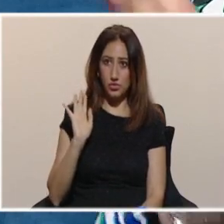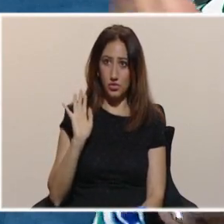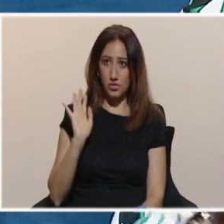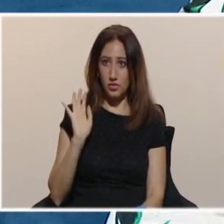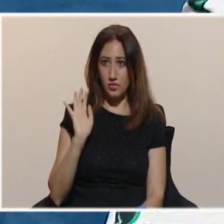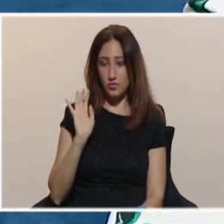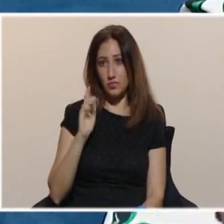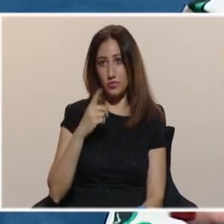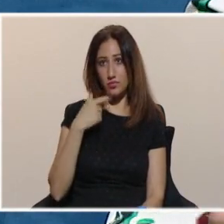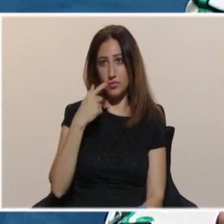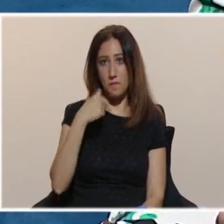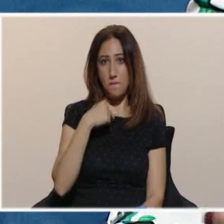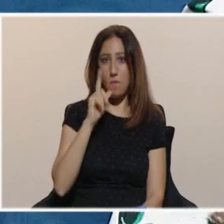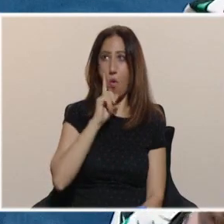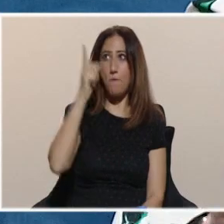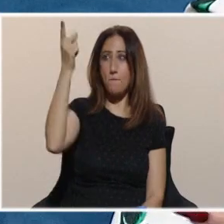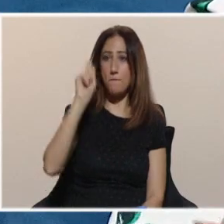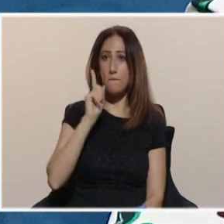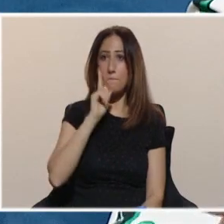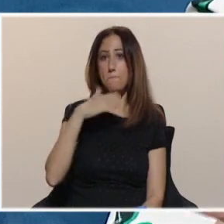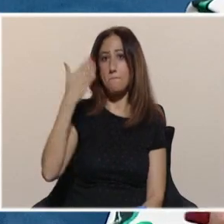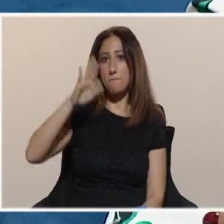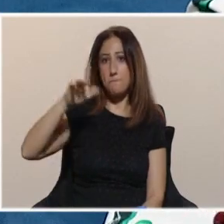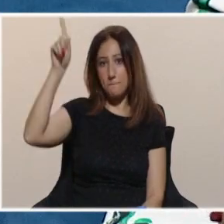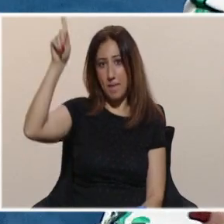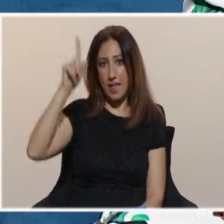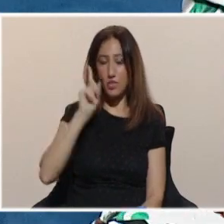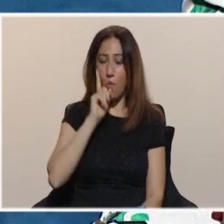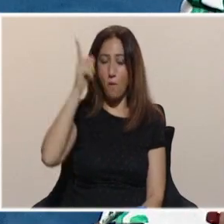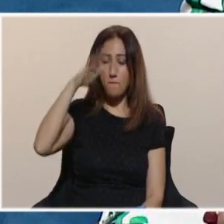وشمعنى انت عندك ام وانا ما عنديش ام، وهي امها ماتت في حرب الخليج.